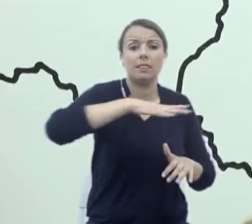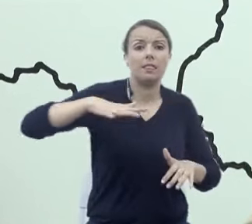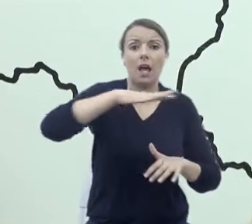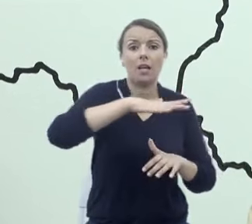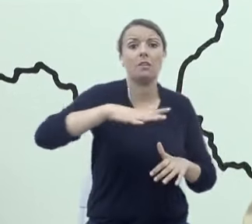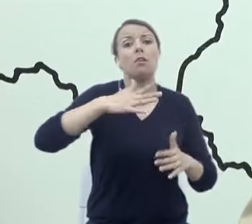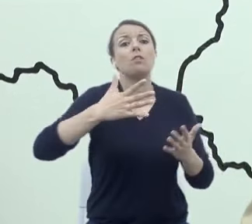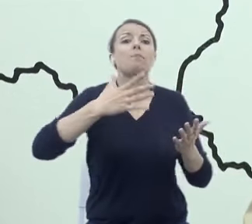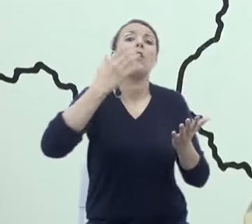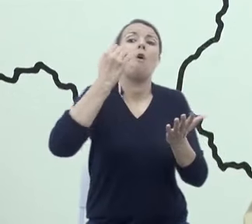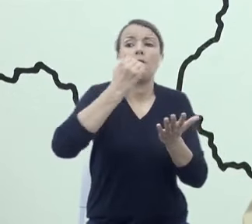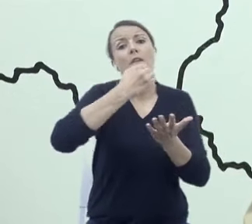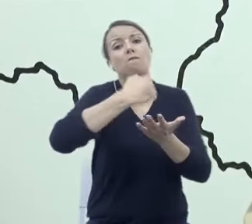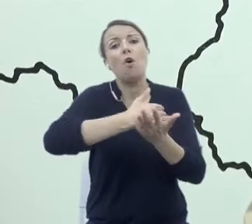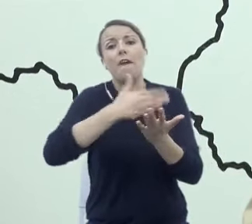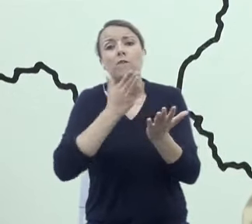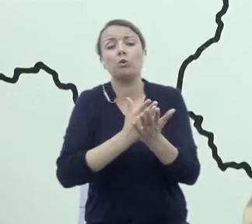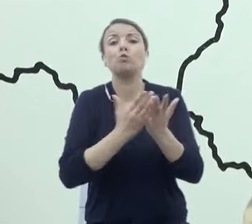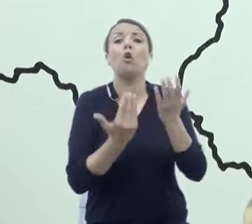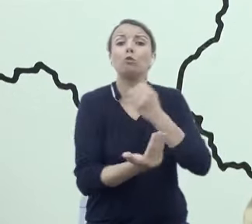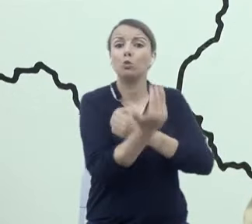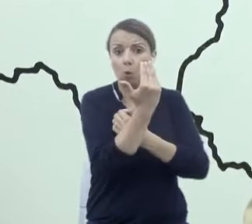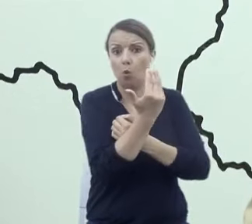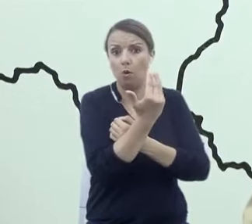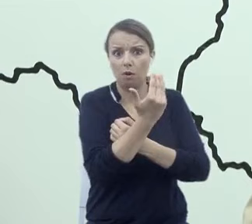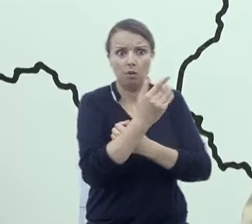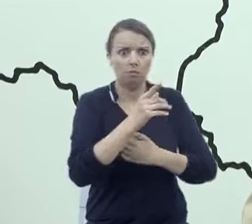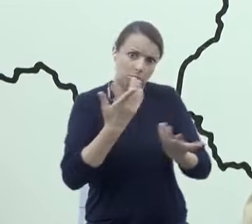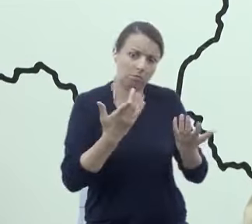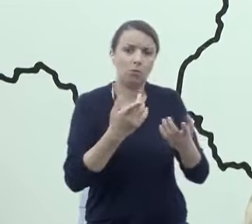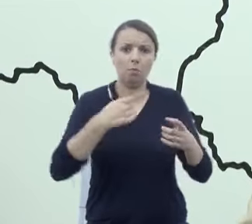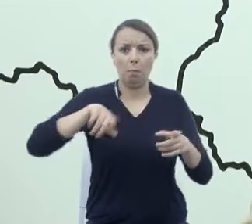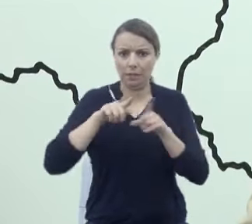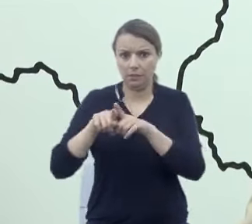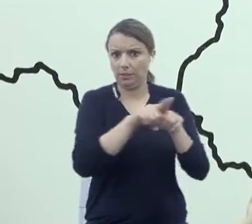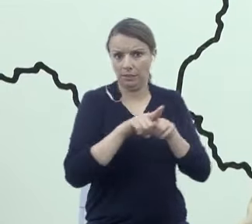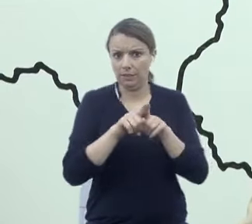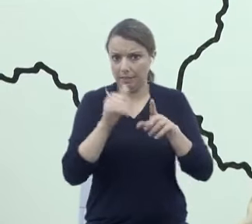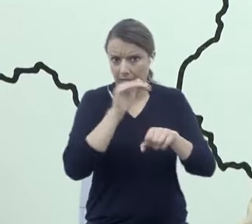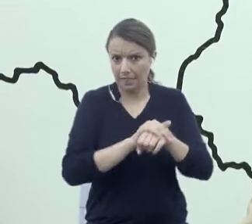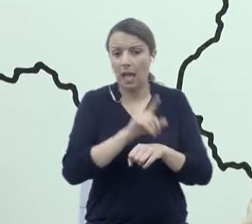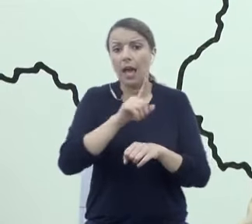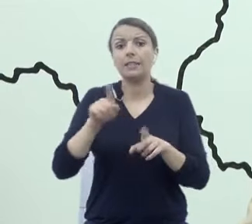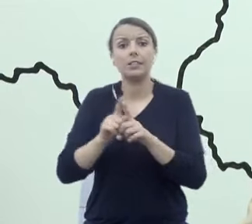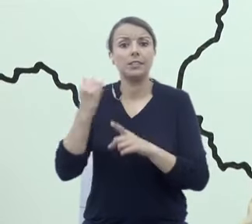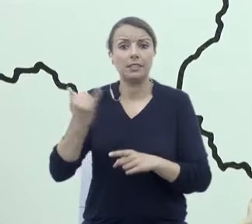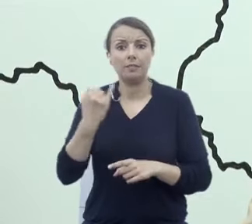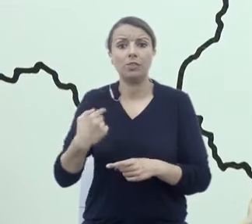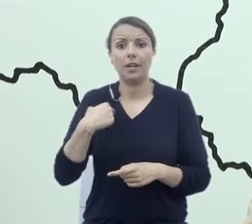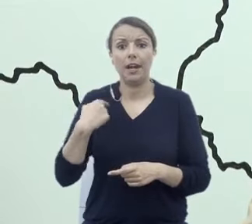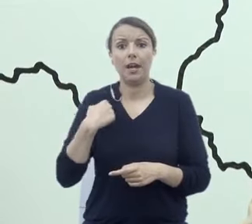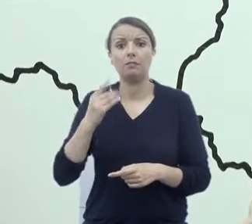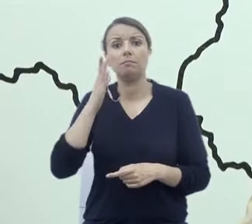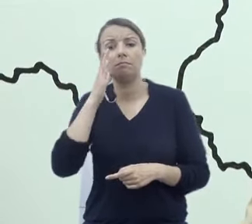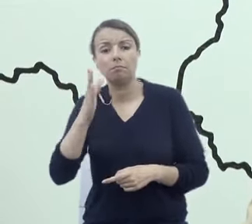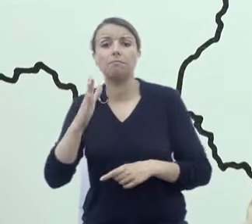wschodnich. Tu nie ma żadnego sporu między nami, ale też zawsze będę się jak gdyby występował w